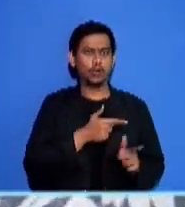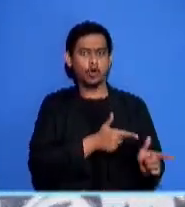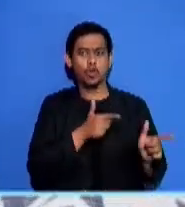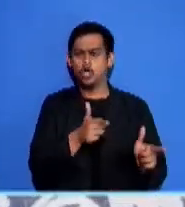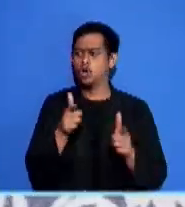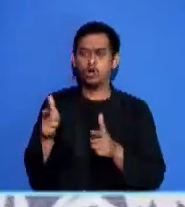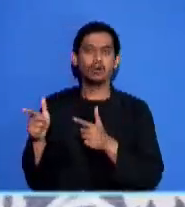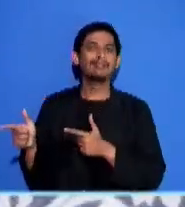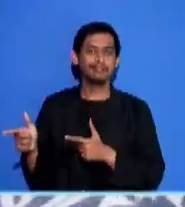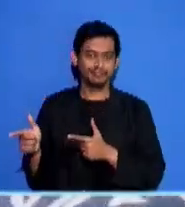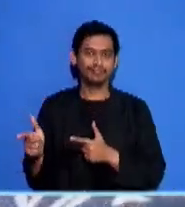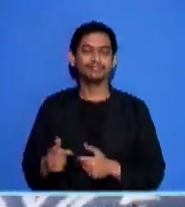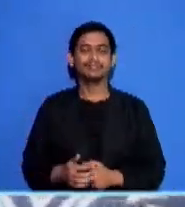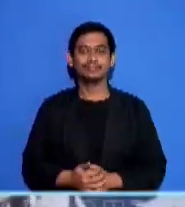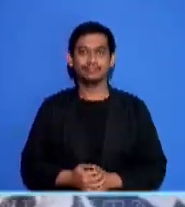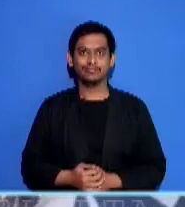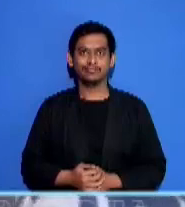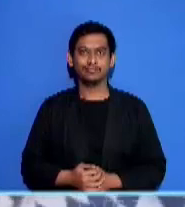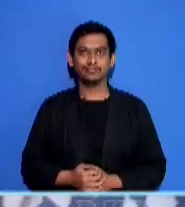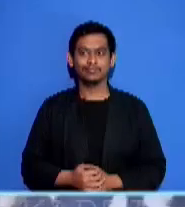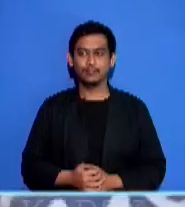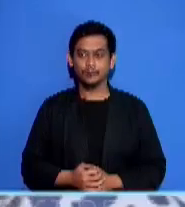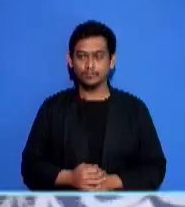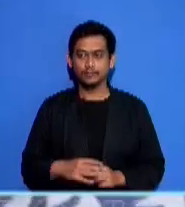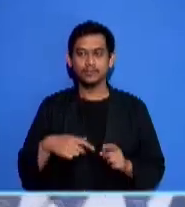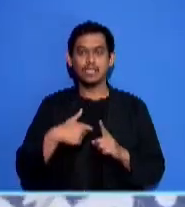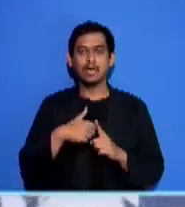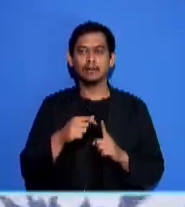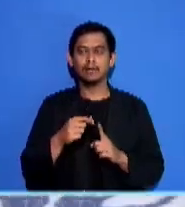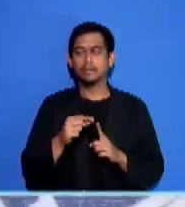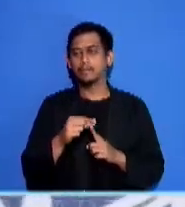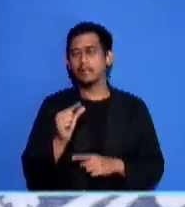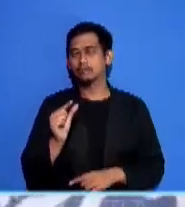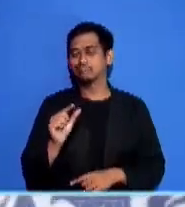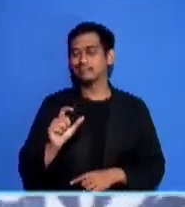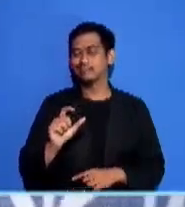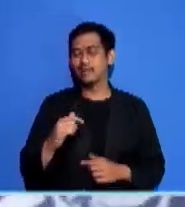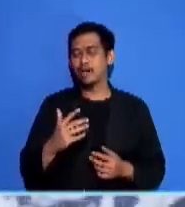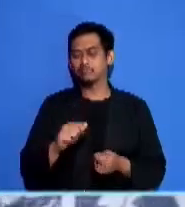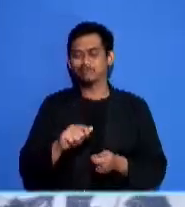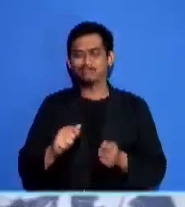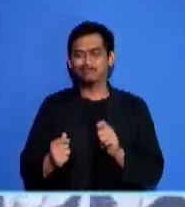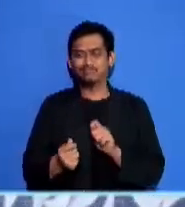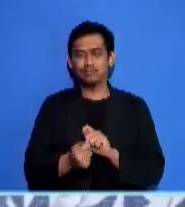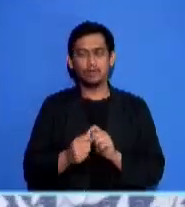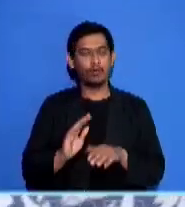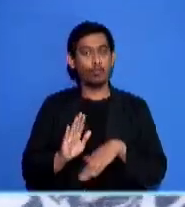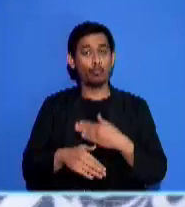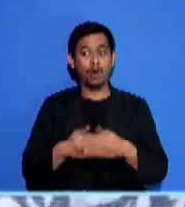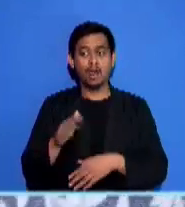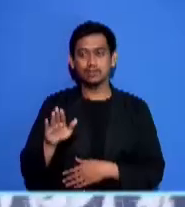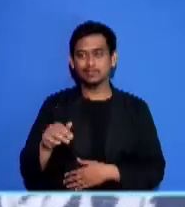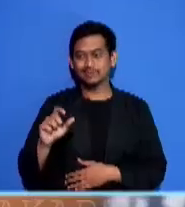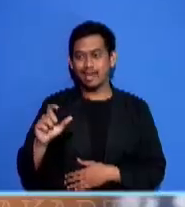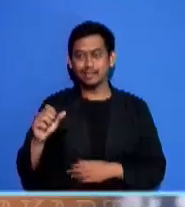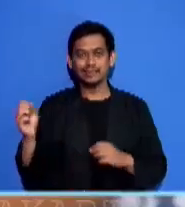dengan alasan itu kepala negara meminta Komisi Pemilihan Umum memformat ulang debat capres cawapres Pemilu 2024 yang